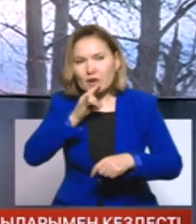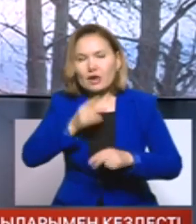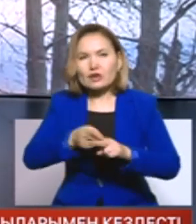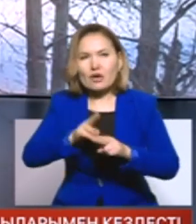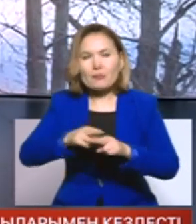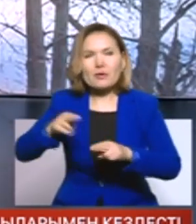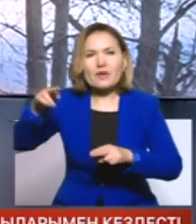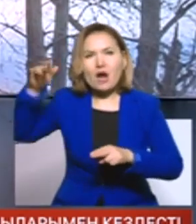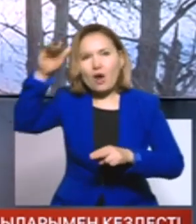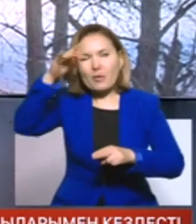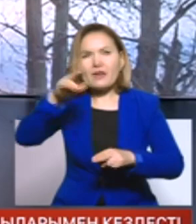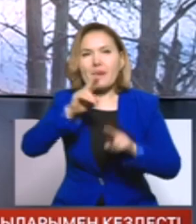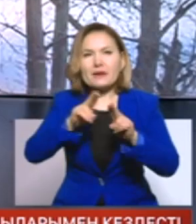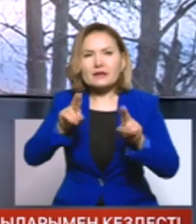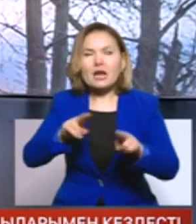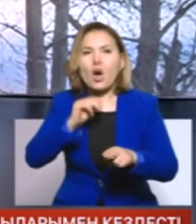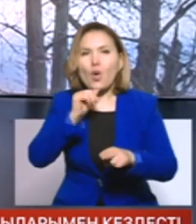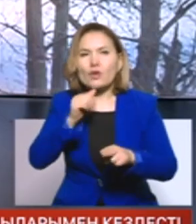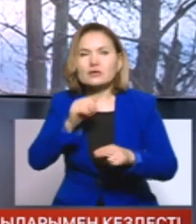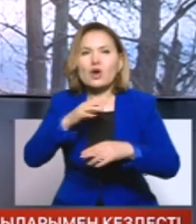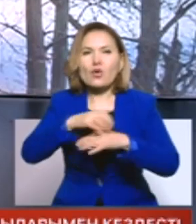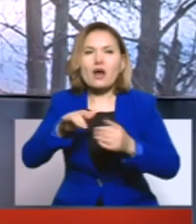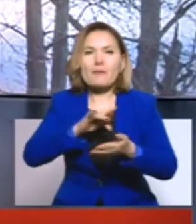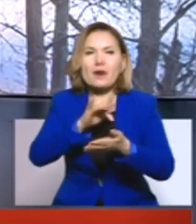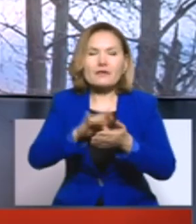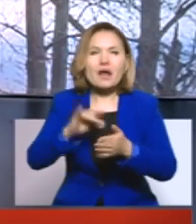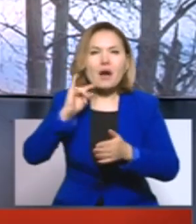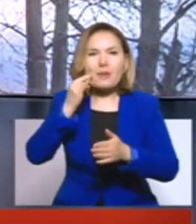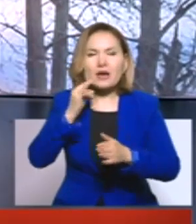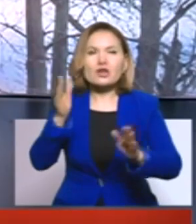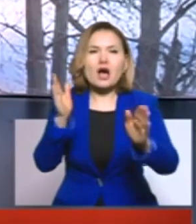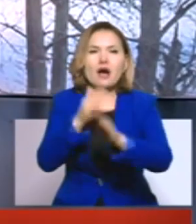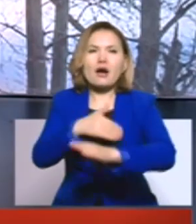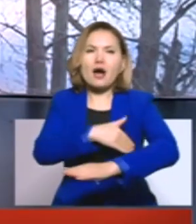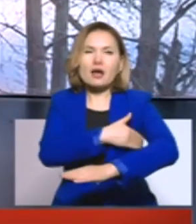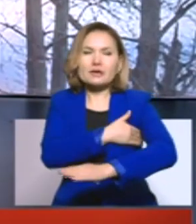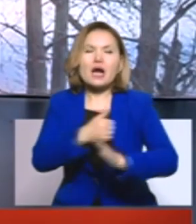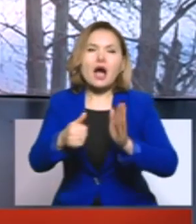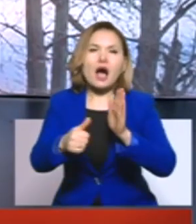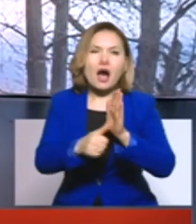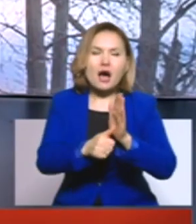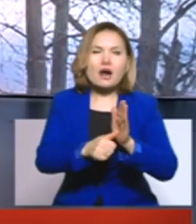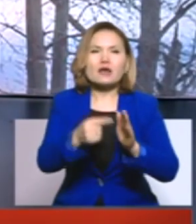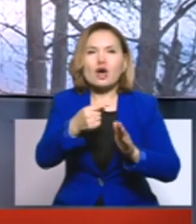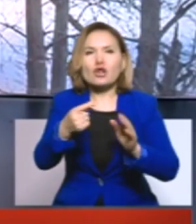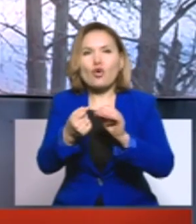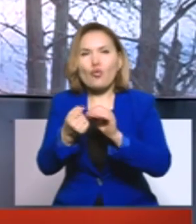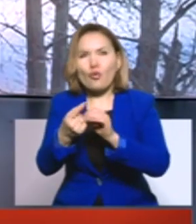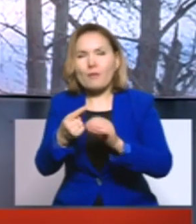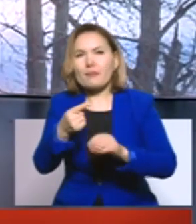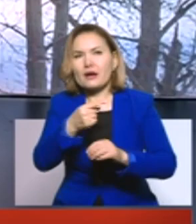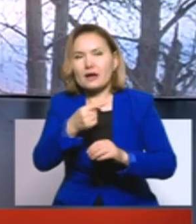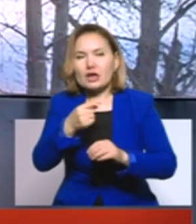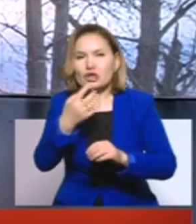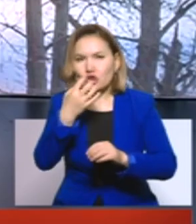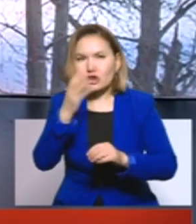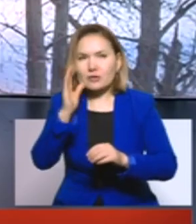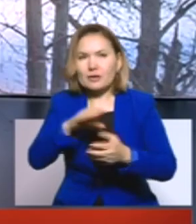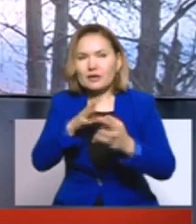бұлтты, Петропавл, Қостанай, Көкшетау мен Павлодарда ауа температурасы 6-11 градусқа дейін